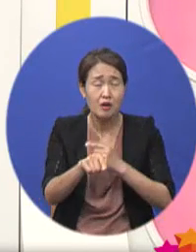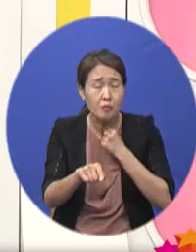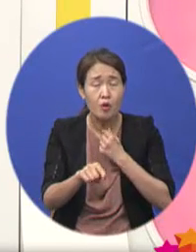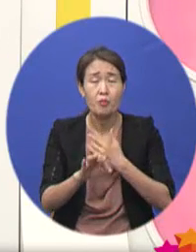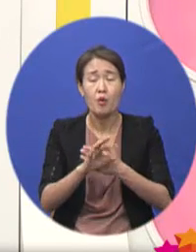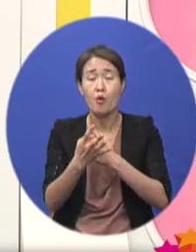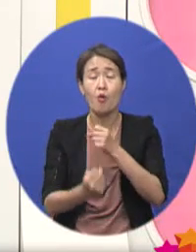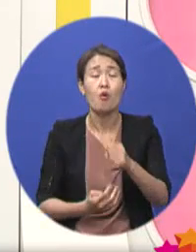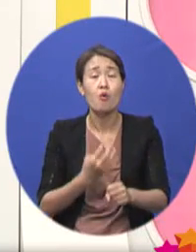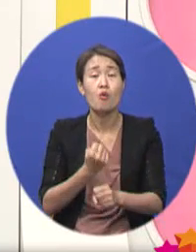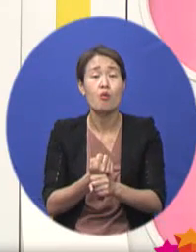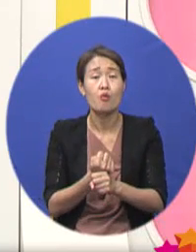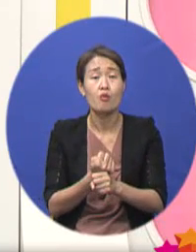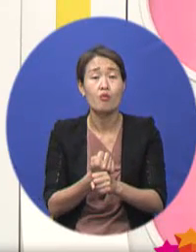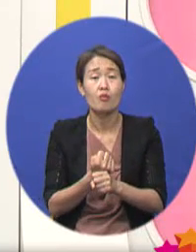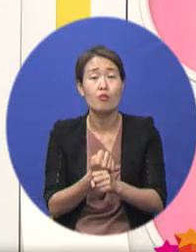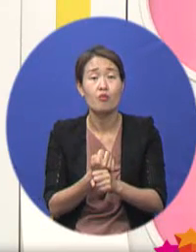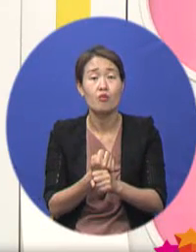만에 가시는 거세요?